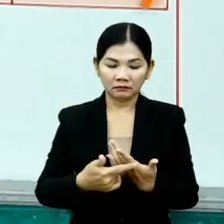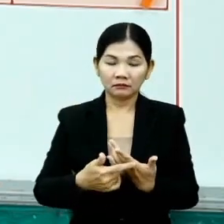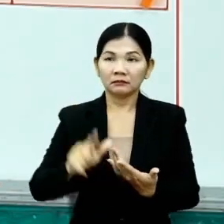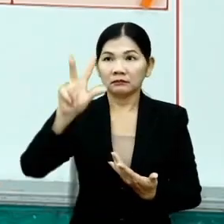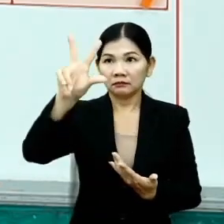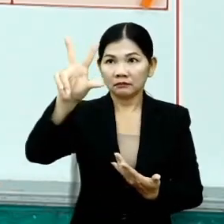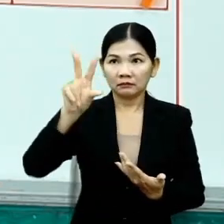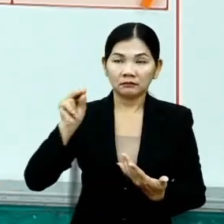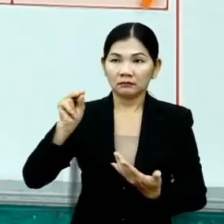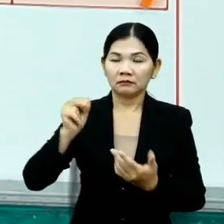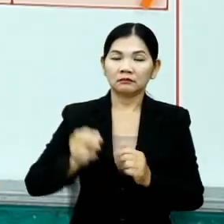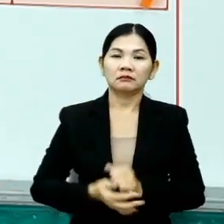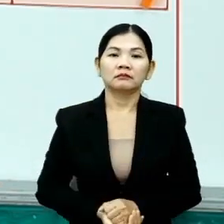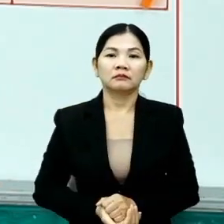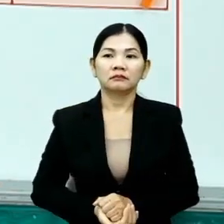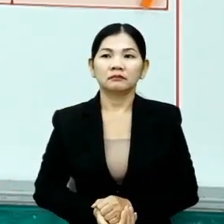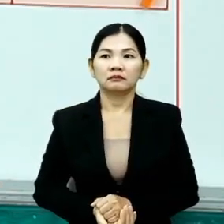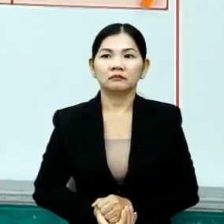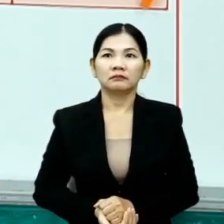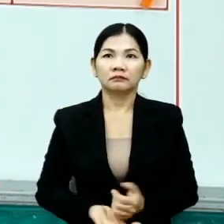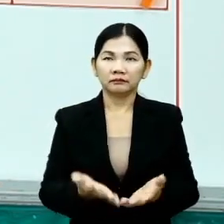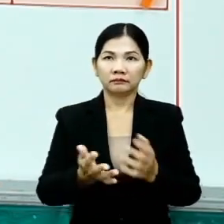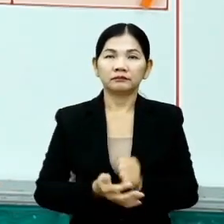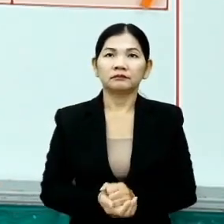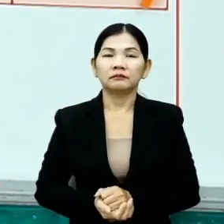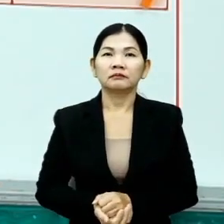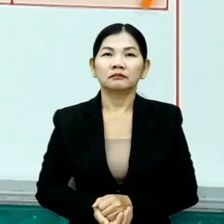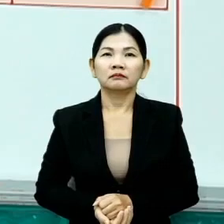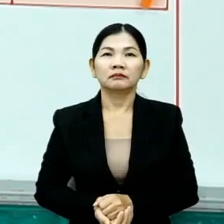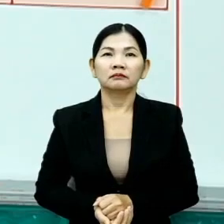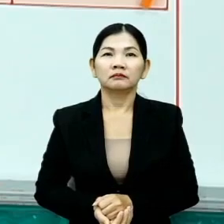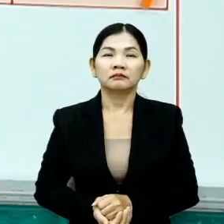é bẻ chà cốn